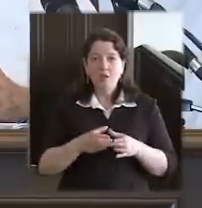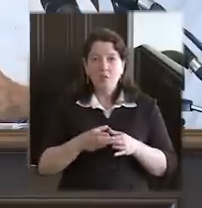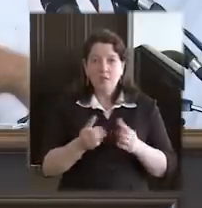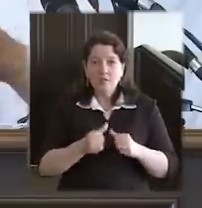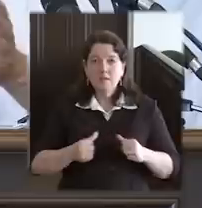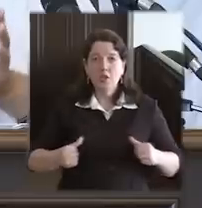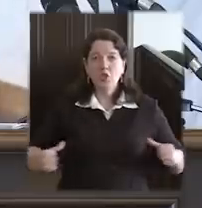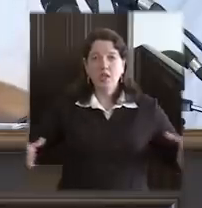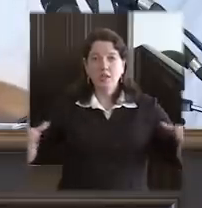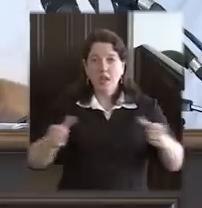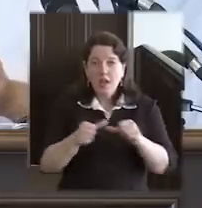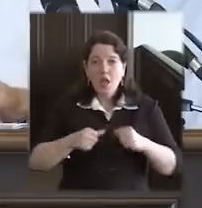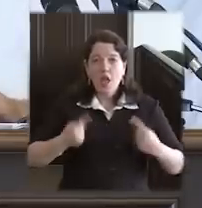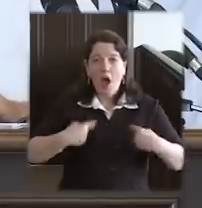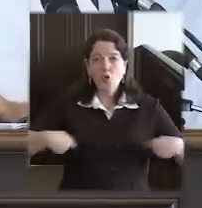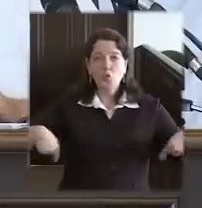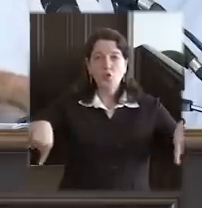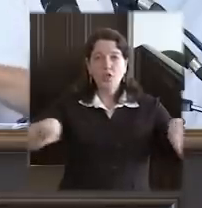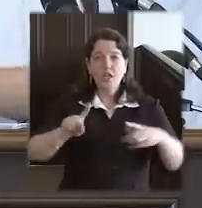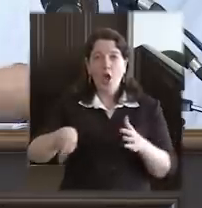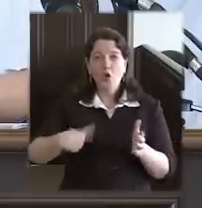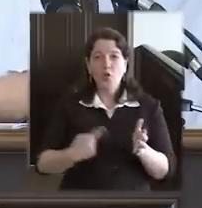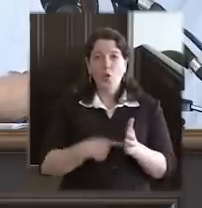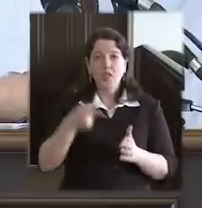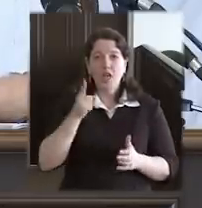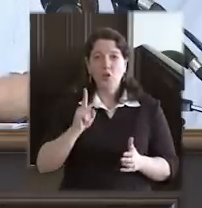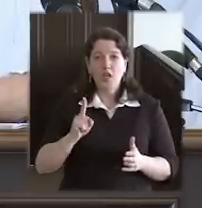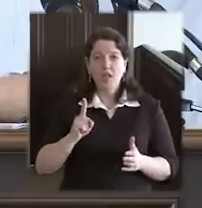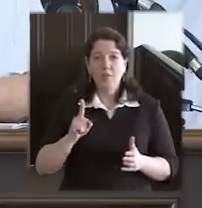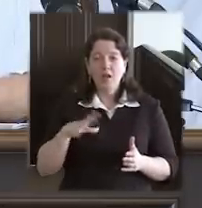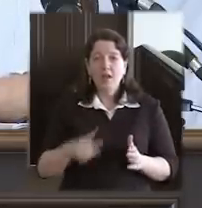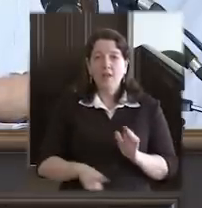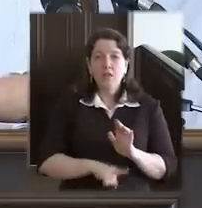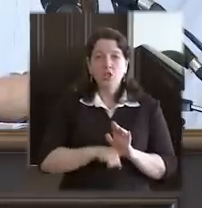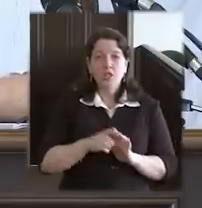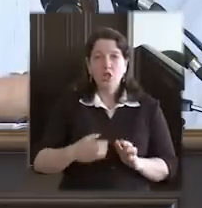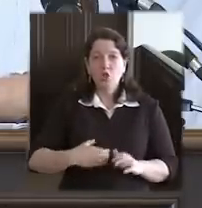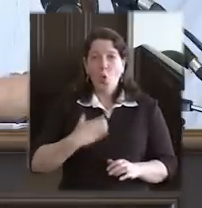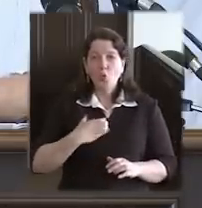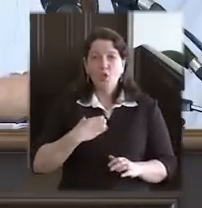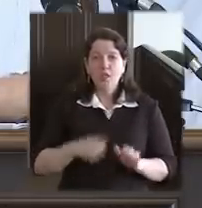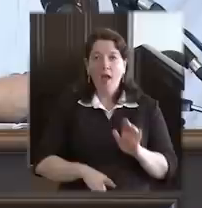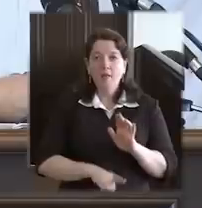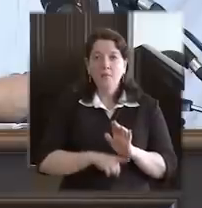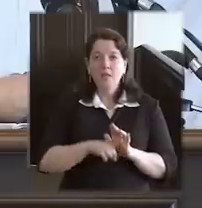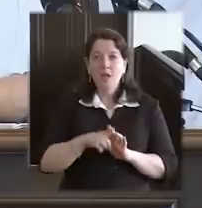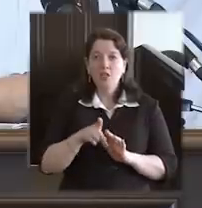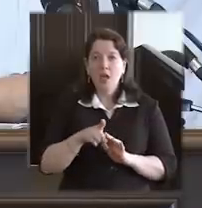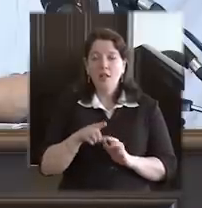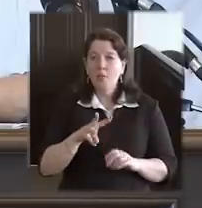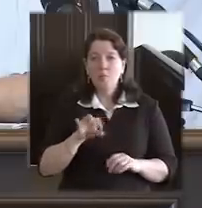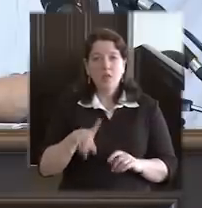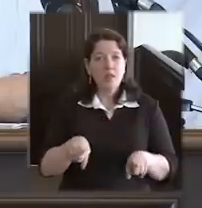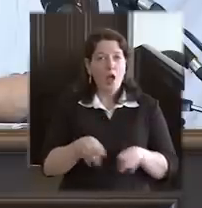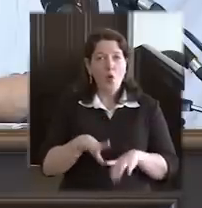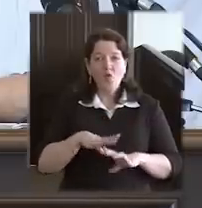сошлись, в кольцо взяли Иерусалим, и начались ужасы, о которых Христос и говорил: от начала мира